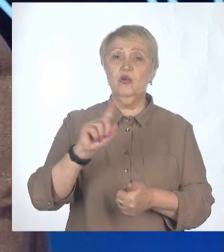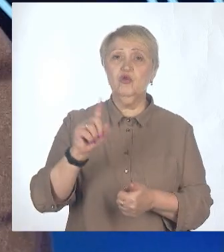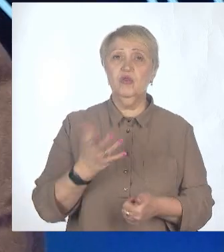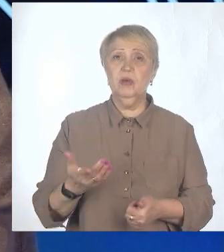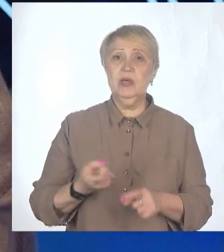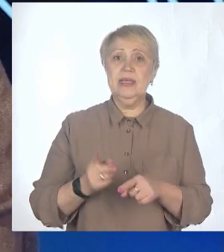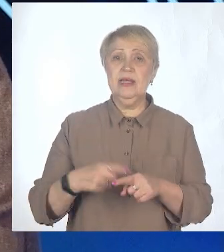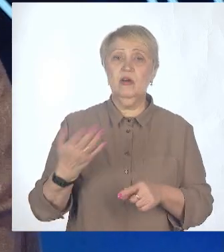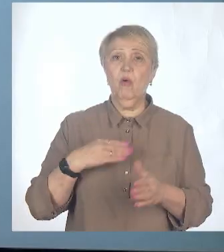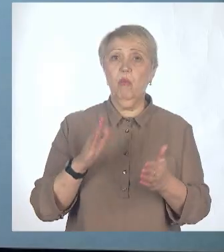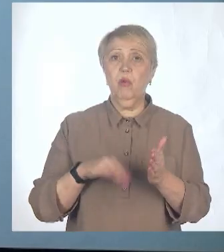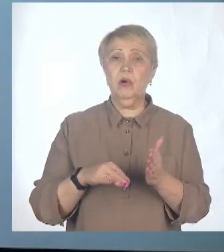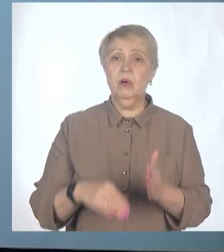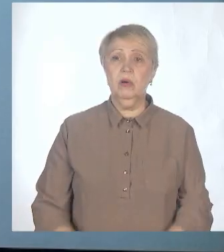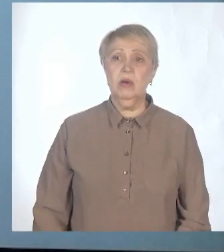пор?